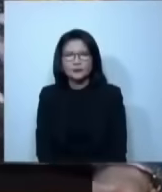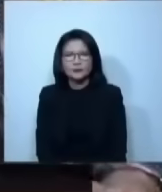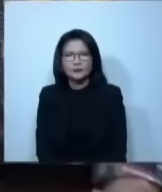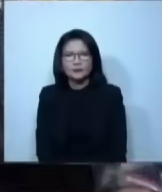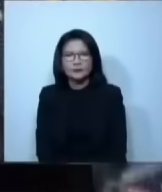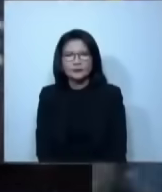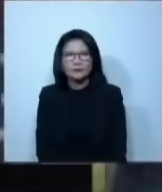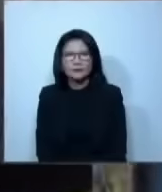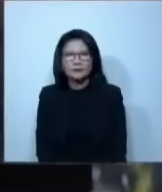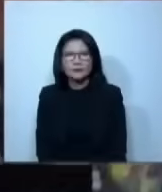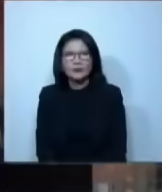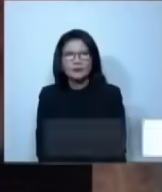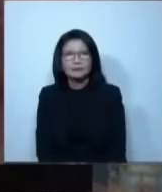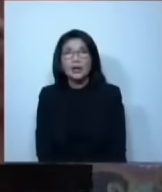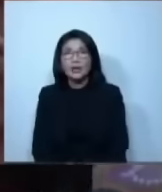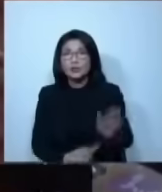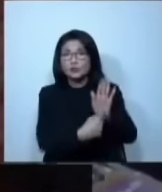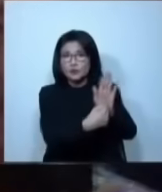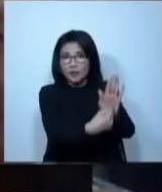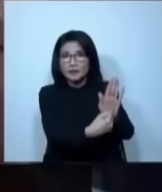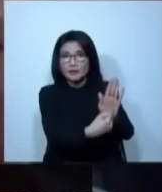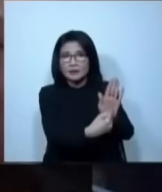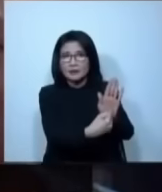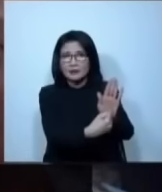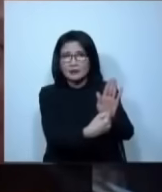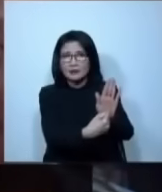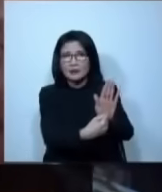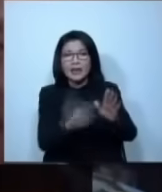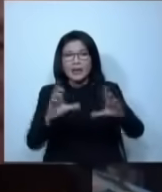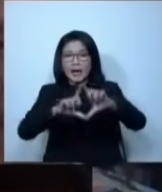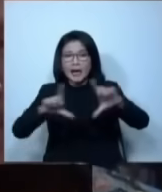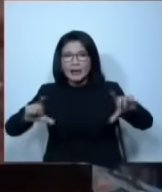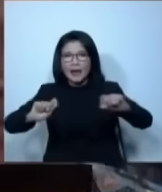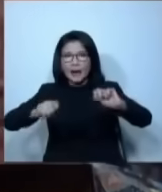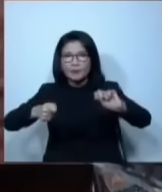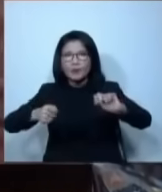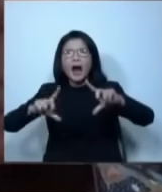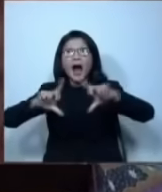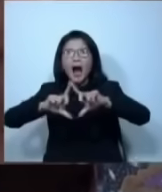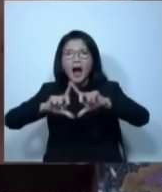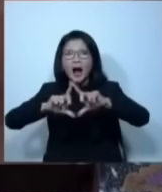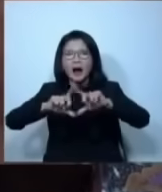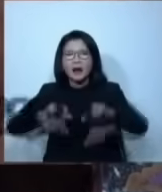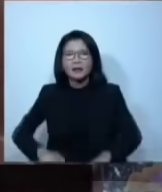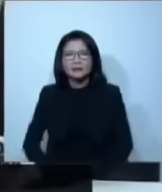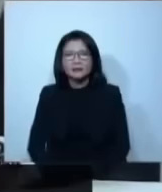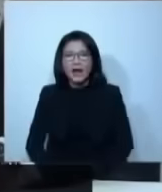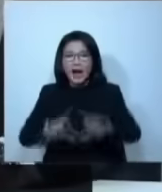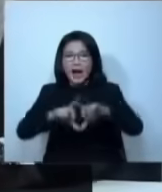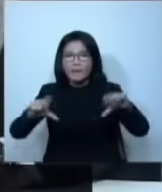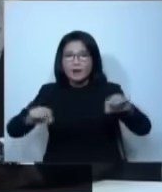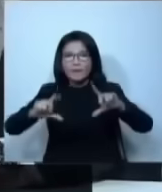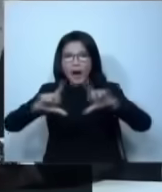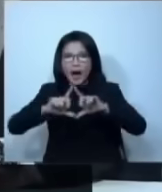visb ditunjukan ke depanal amplop huru AOP a